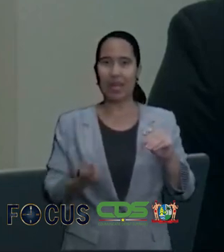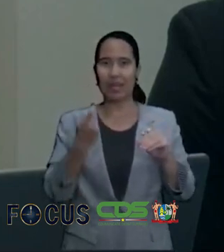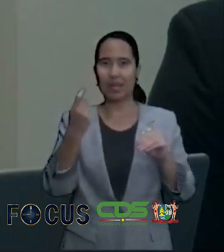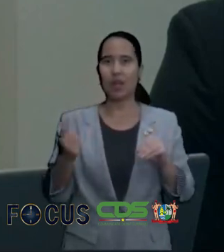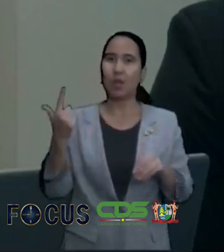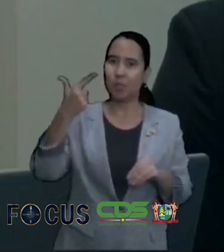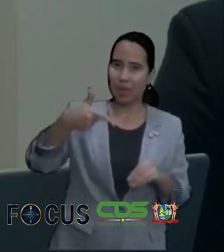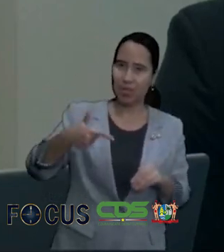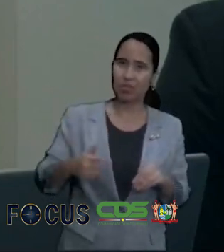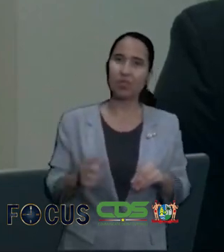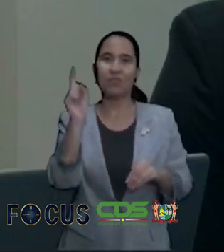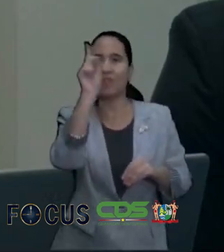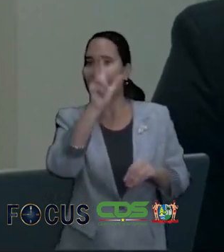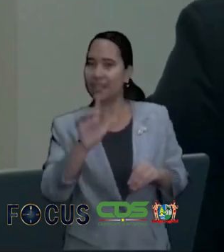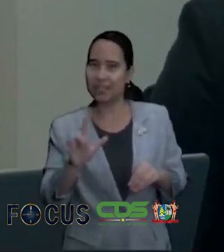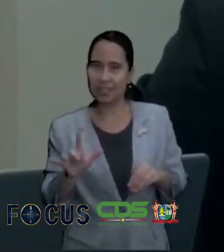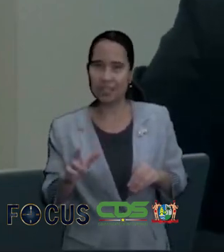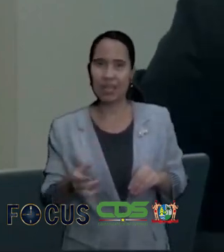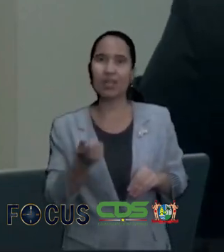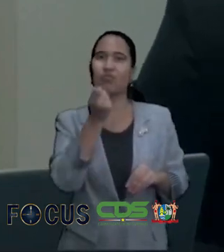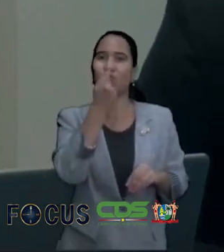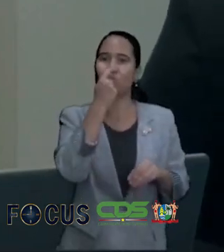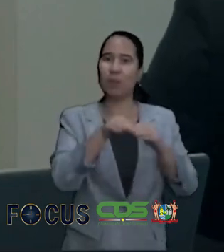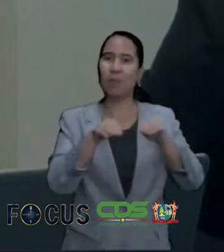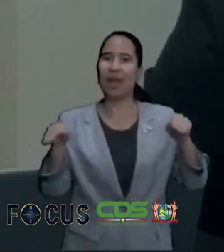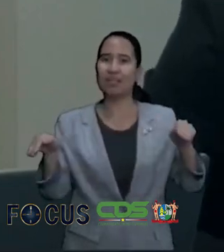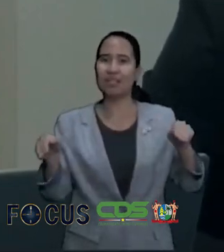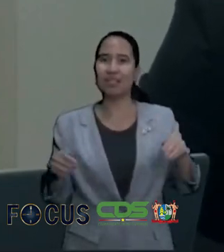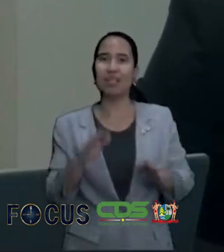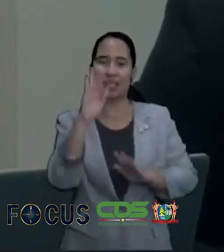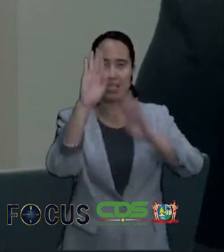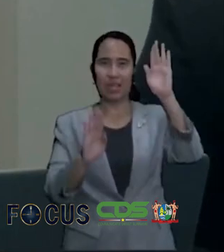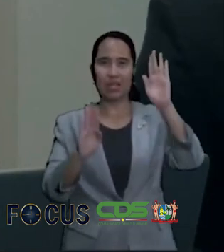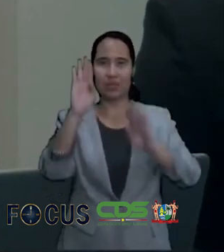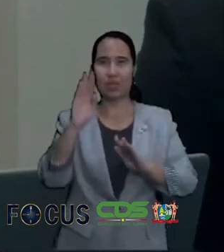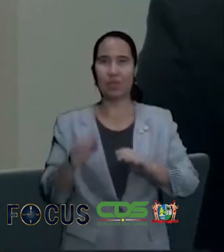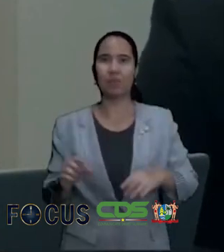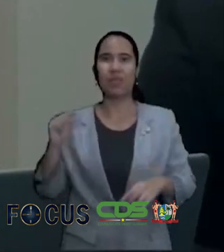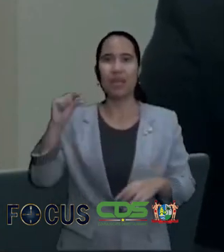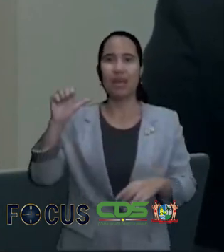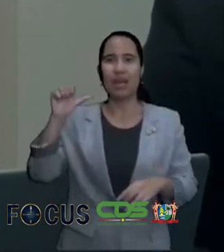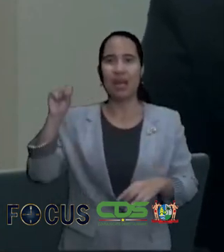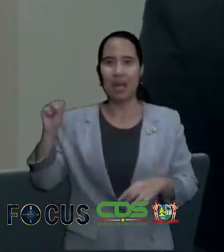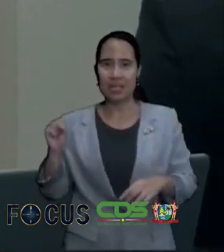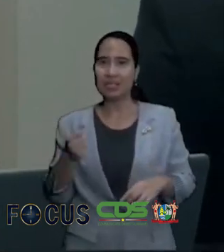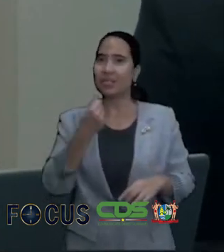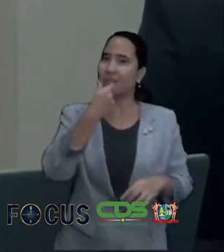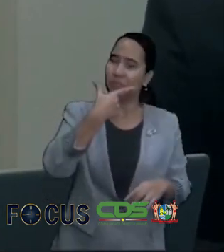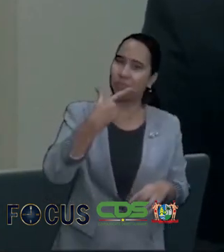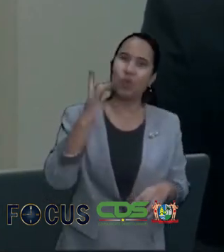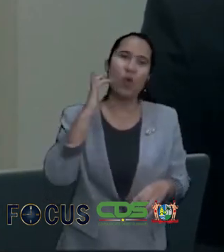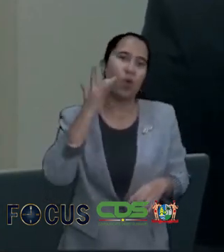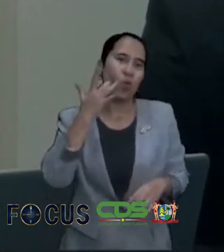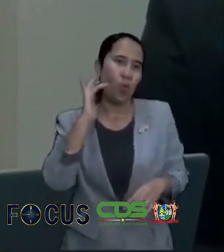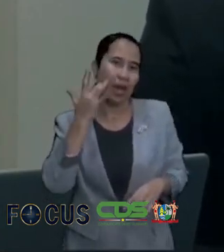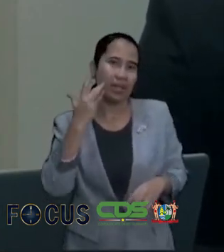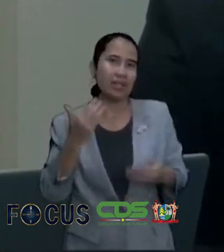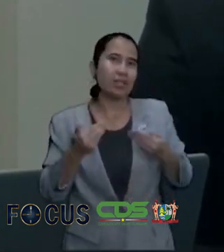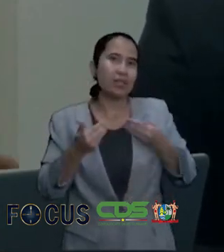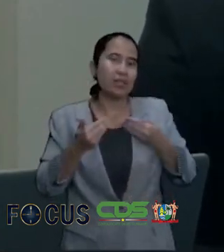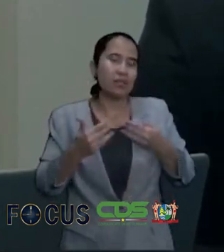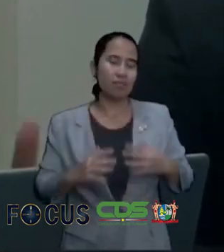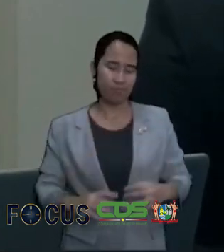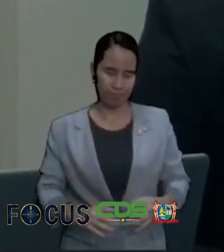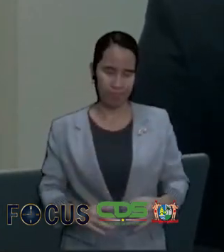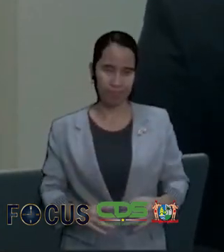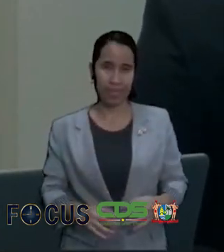dan brandstof, elektriciteit, voeding, de basisbehoeften, transport, koolgas, water en medicamenten. Alvast een stukje verlichting brengen.